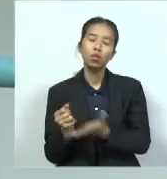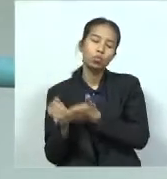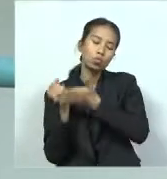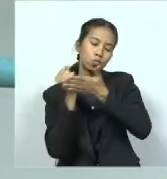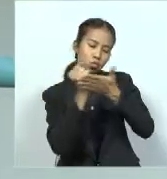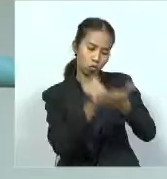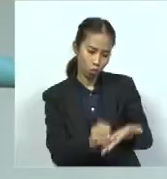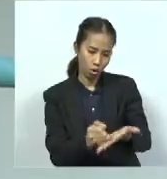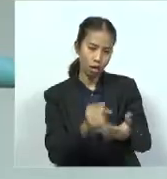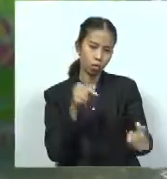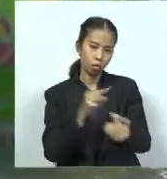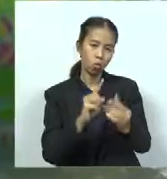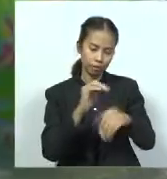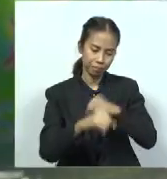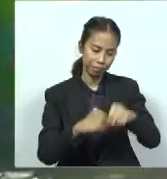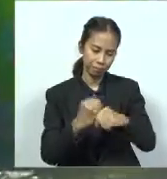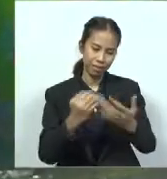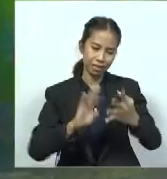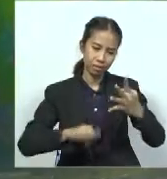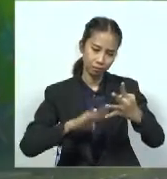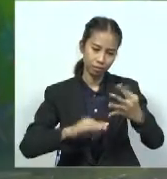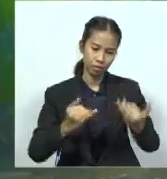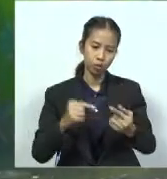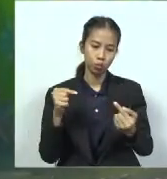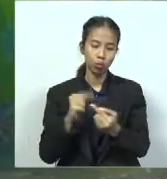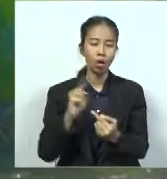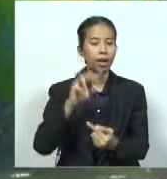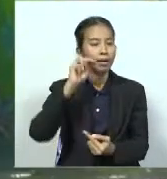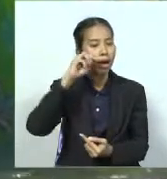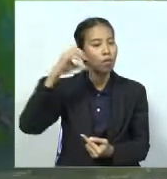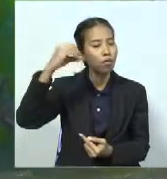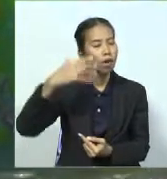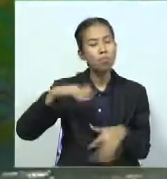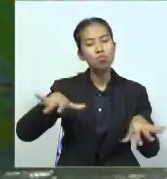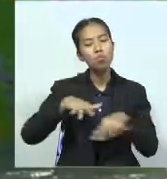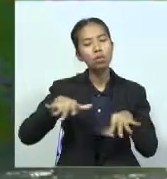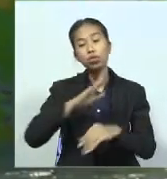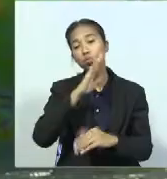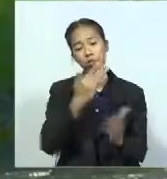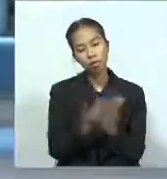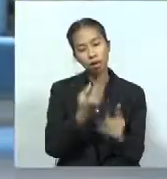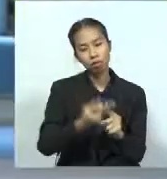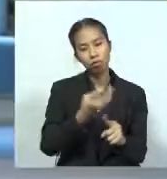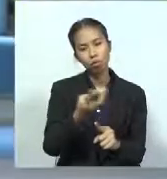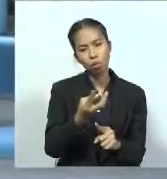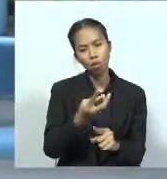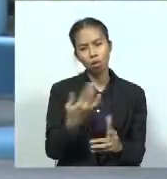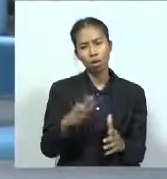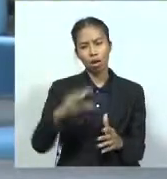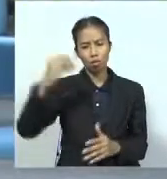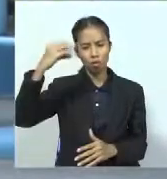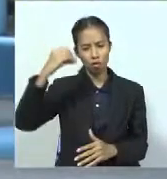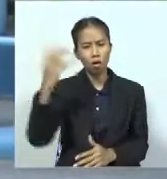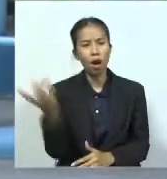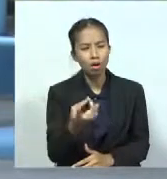การช่วยเหลือในช่วงปลายปีนะคะโดยเฉพาะค่าน้ำค่าไฟคือปกติผู้ที่มีรายได้น้อยใช้ไฟฟ้าไม่เกิน50หน่ว